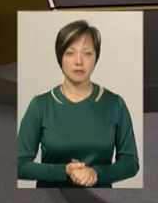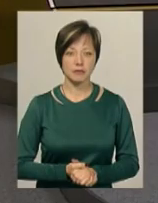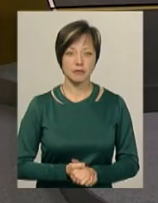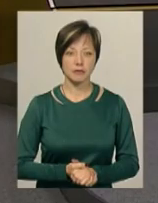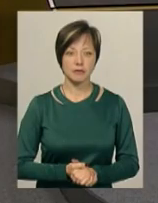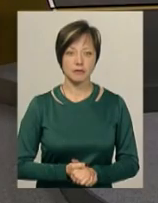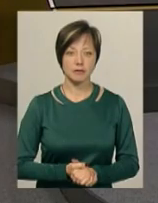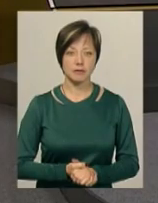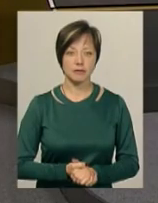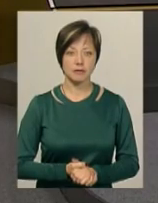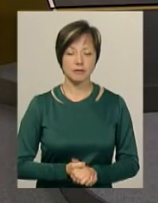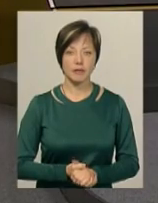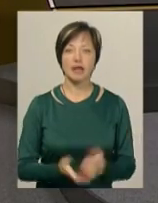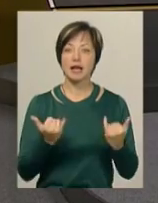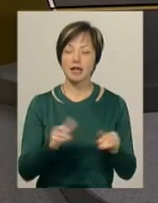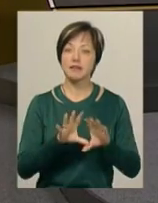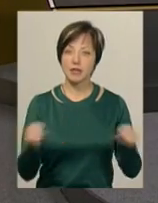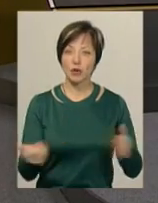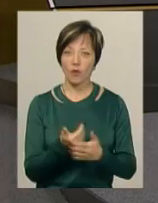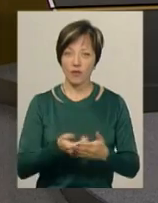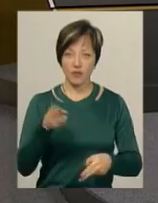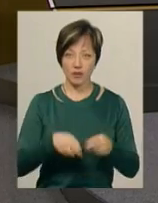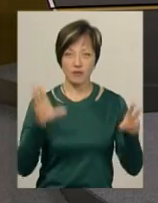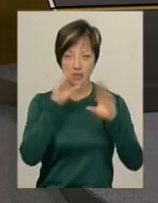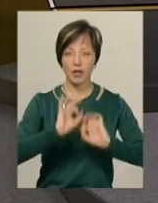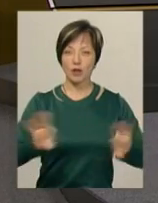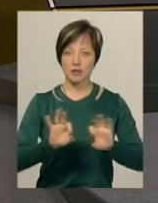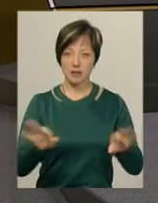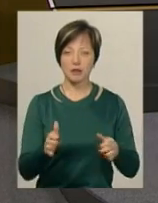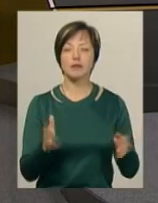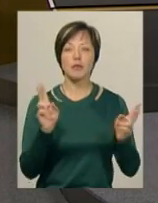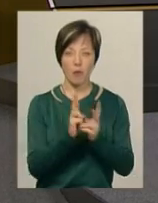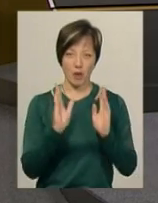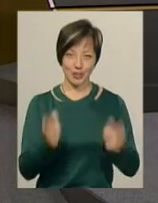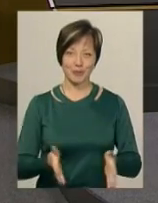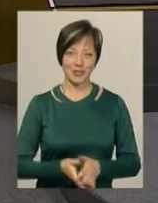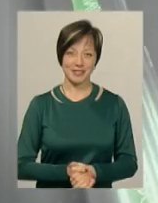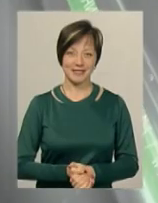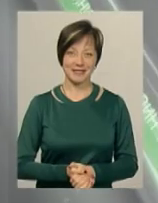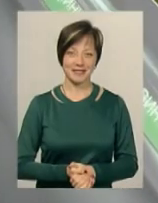Наразі це всі новини, які ми встигли для вас підготувати. Побачимось.